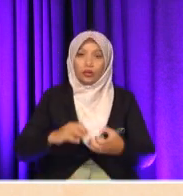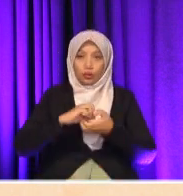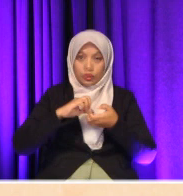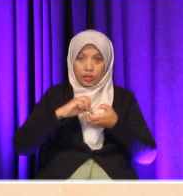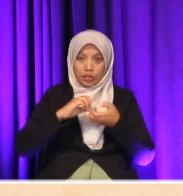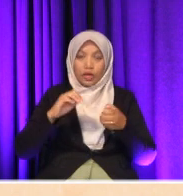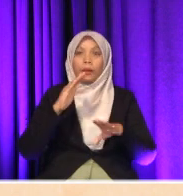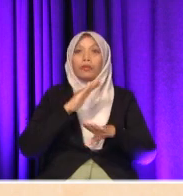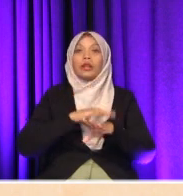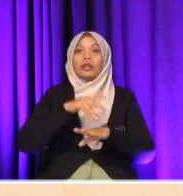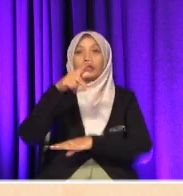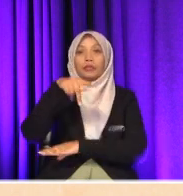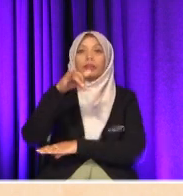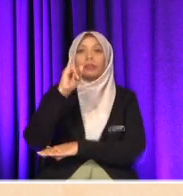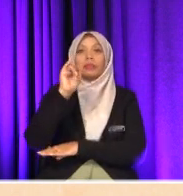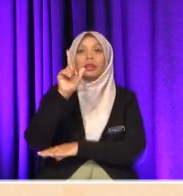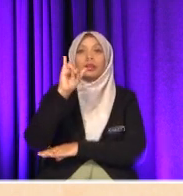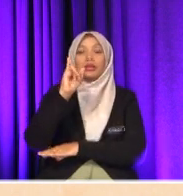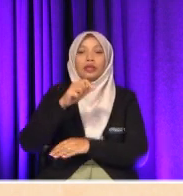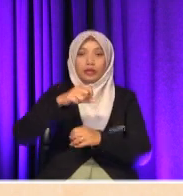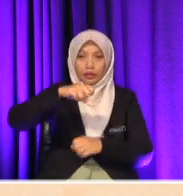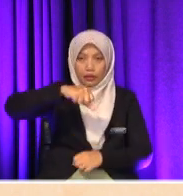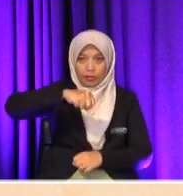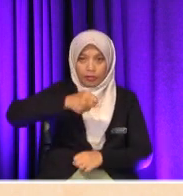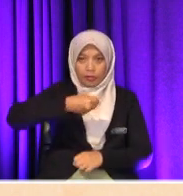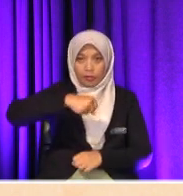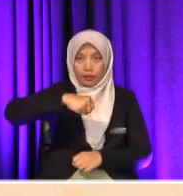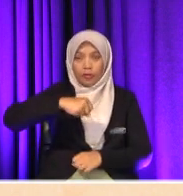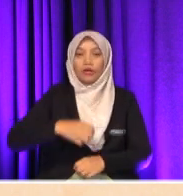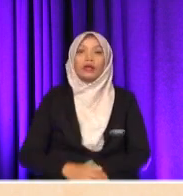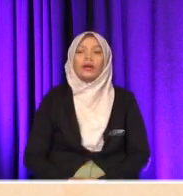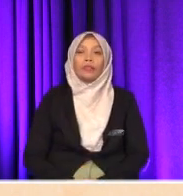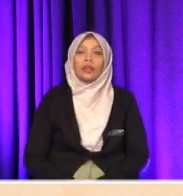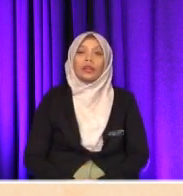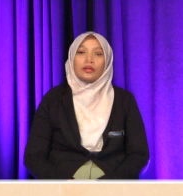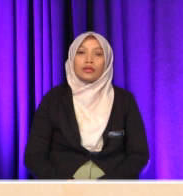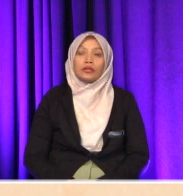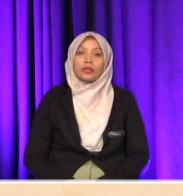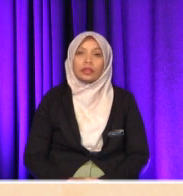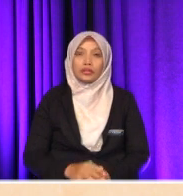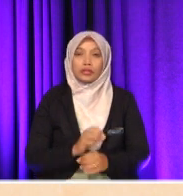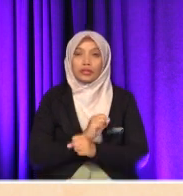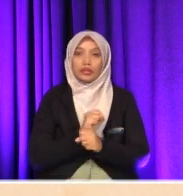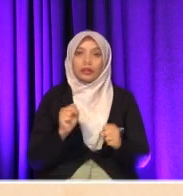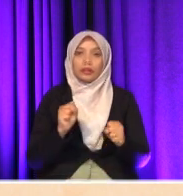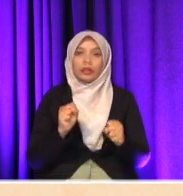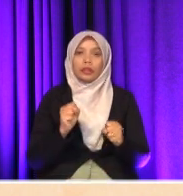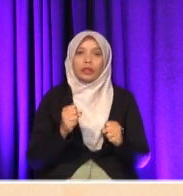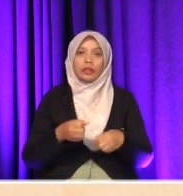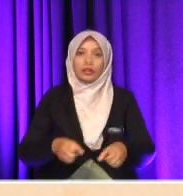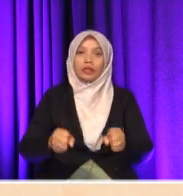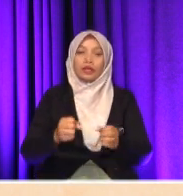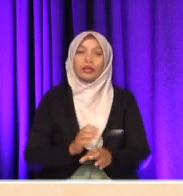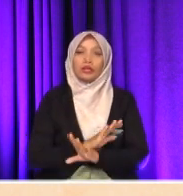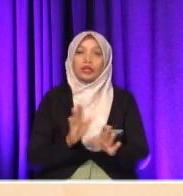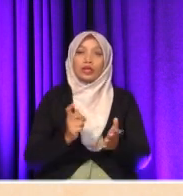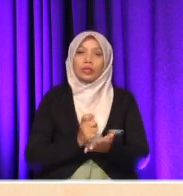memang kemungkinan besar akibat daripada tekanan air tinggi manakala sistem tidak terus dia agak kurang terus